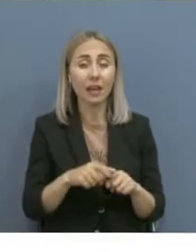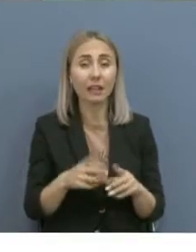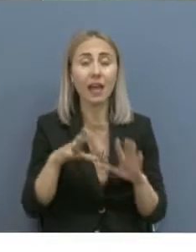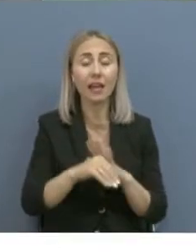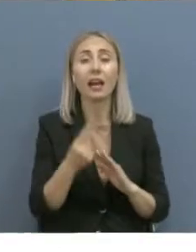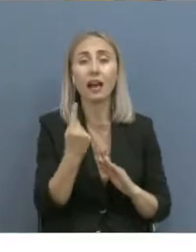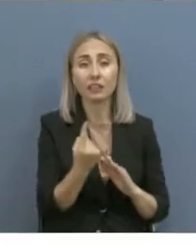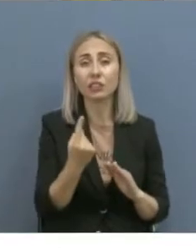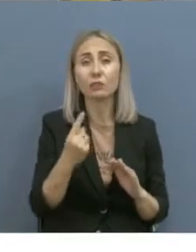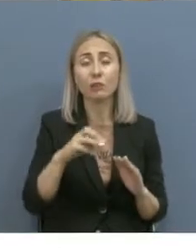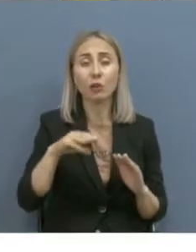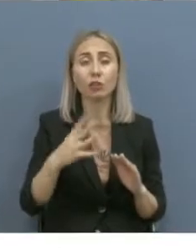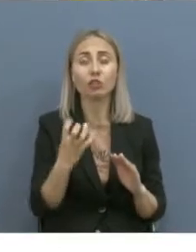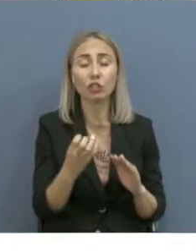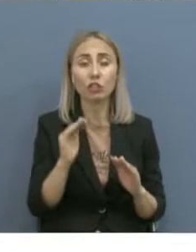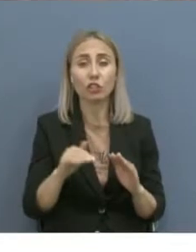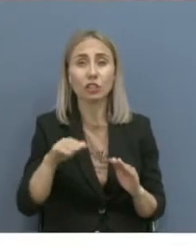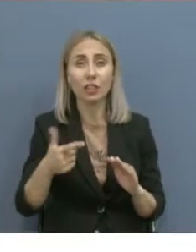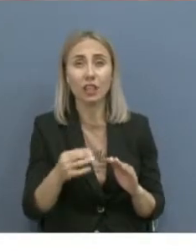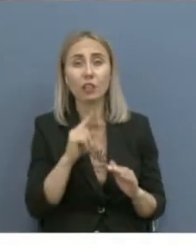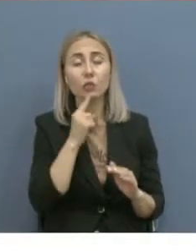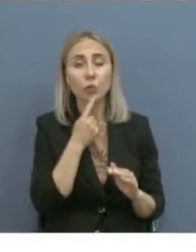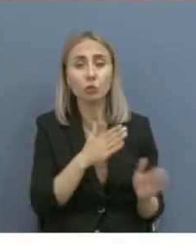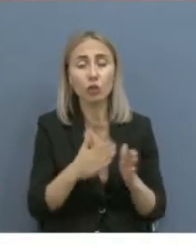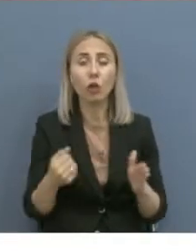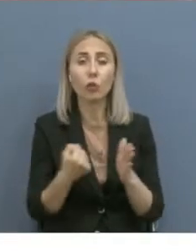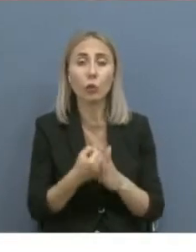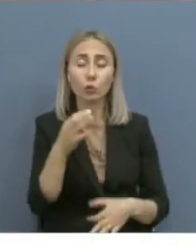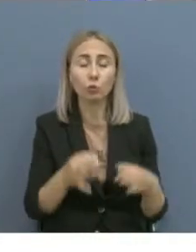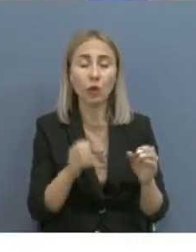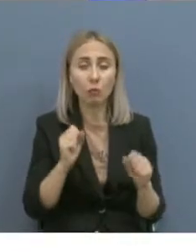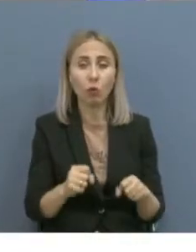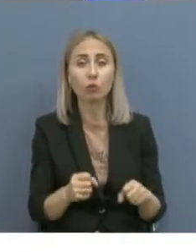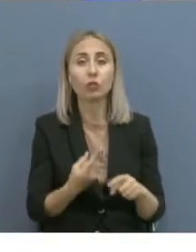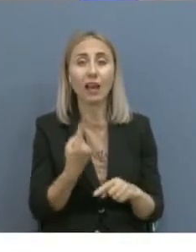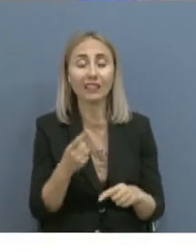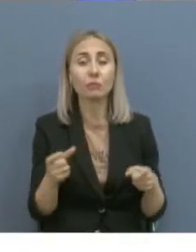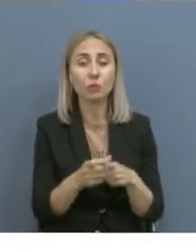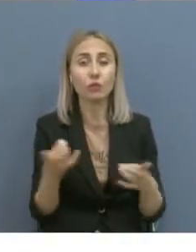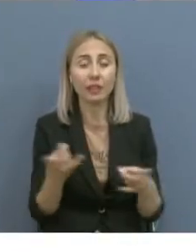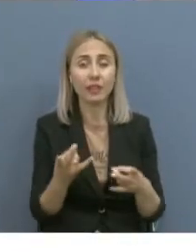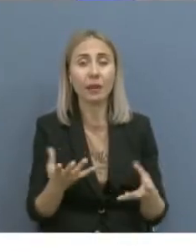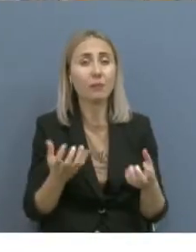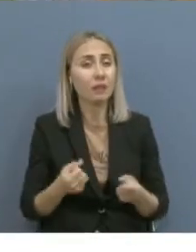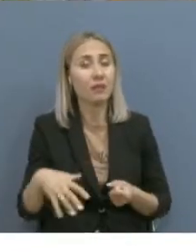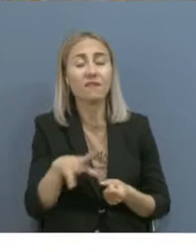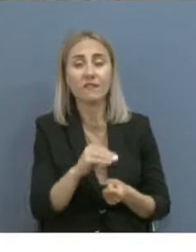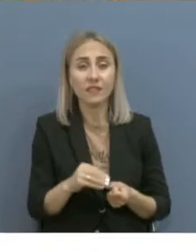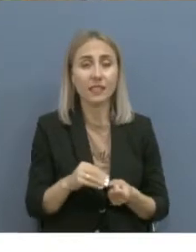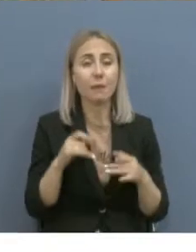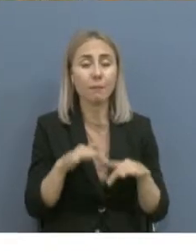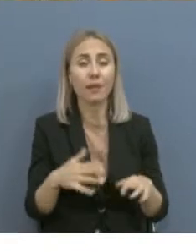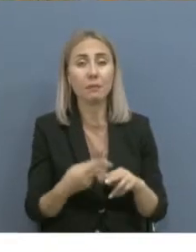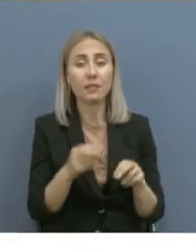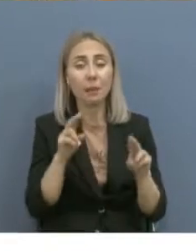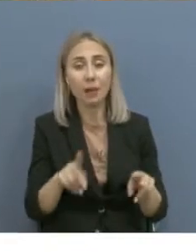айлық есептік көрсеткіш, ол 1.400.000 теңгені құрайды. Ал егер адамдардың жаппай дерт жұқтыру дерегі немесе науқастың денсаулығы жақсармай,